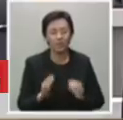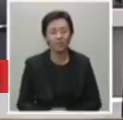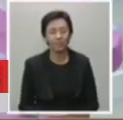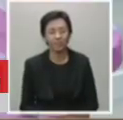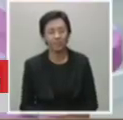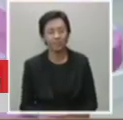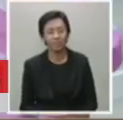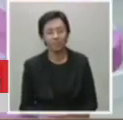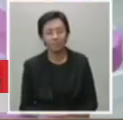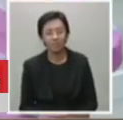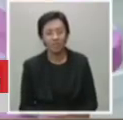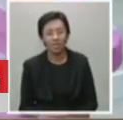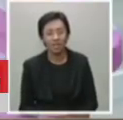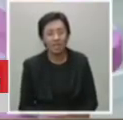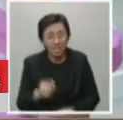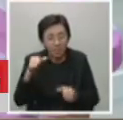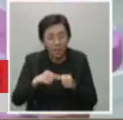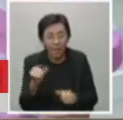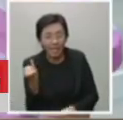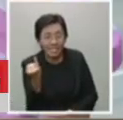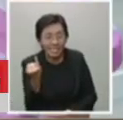องเกี่ยวก้อยทำอะไรครับท่านนายกจำได้ไหมฮะ